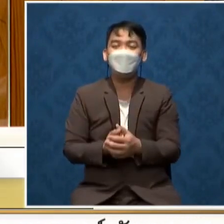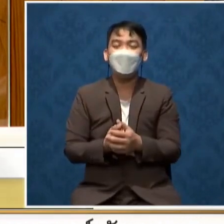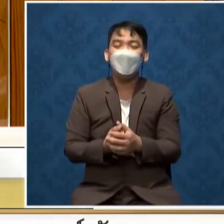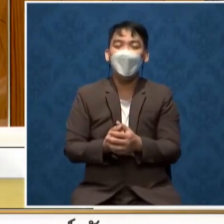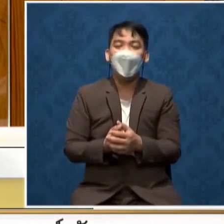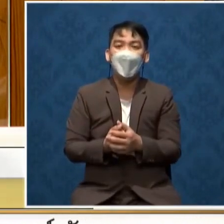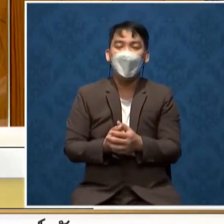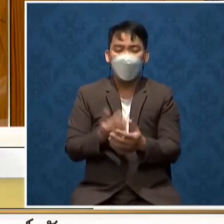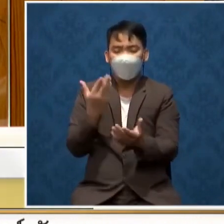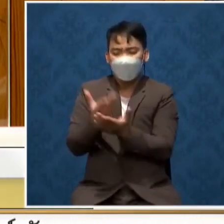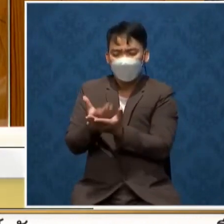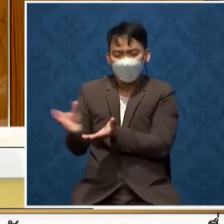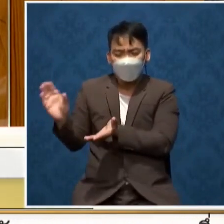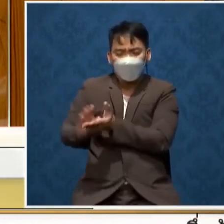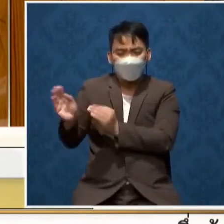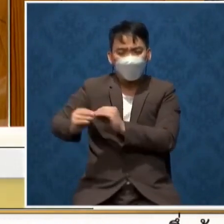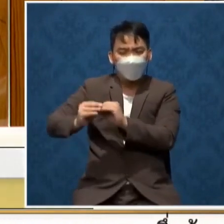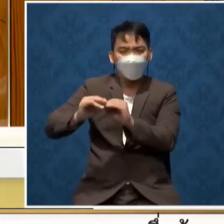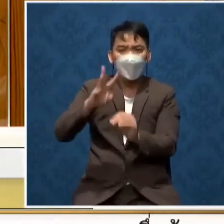อีกจำนวน